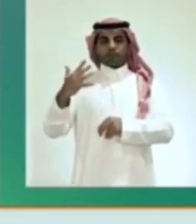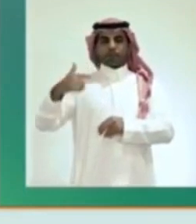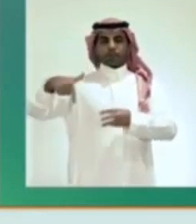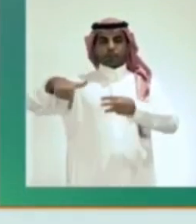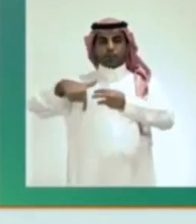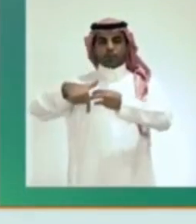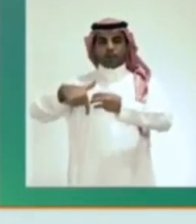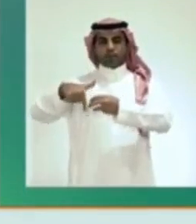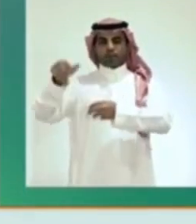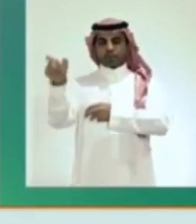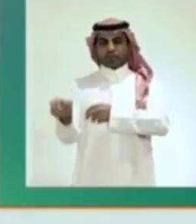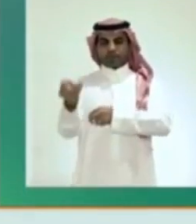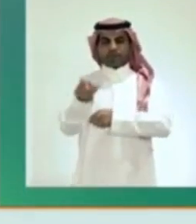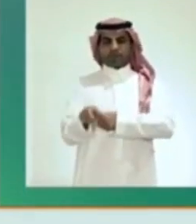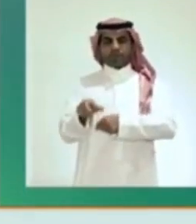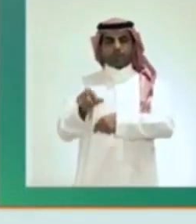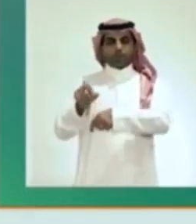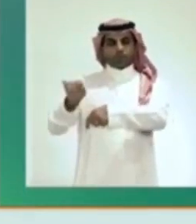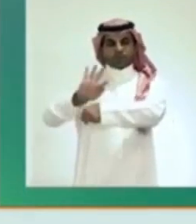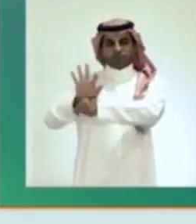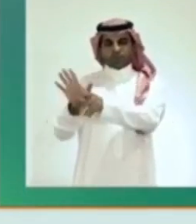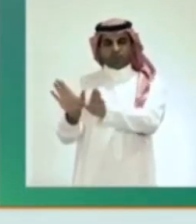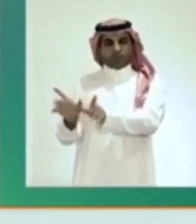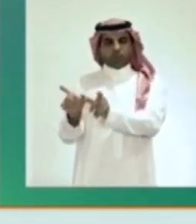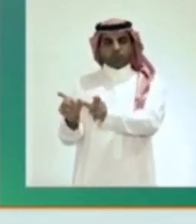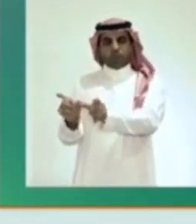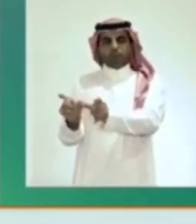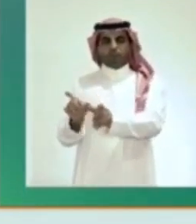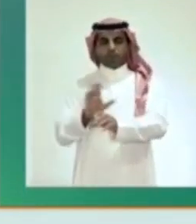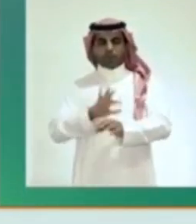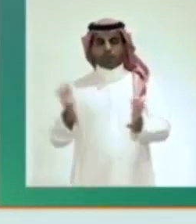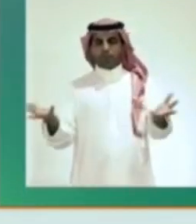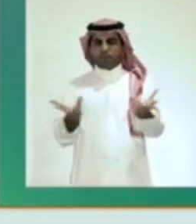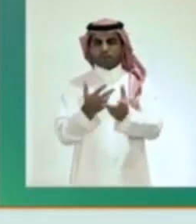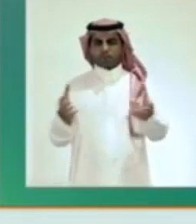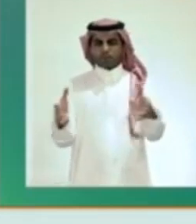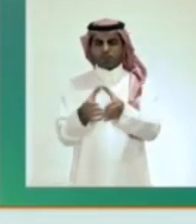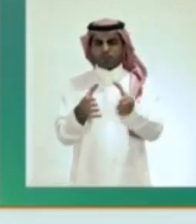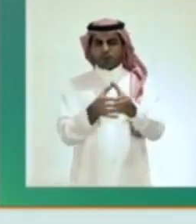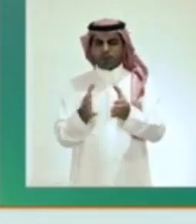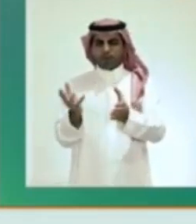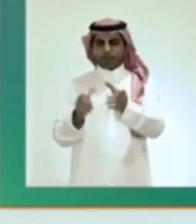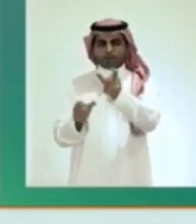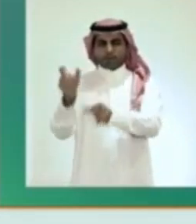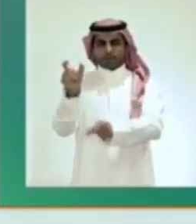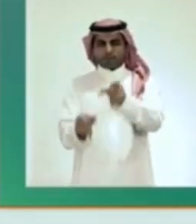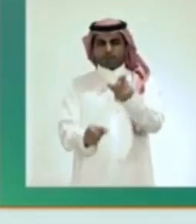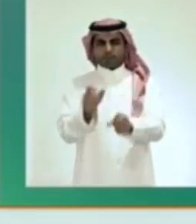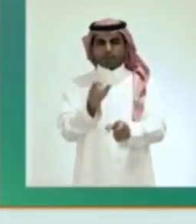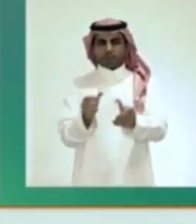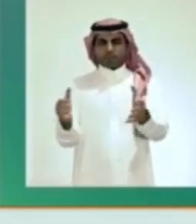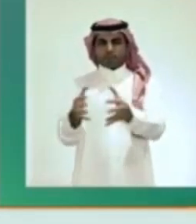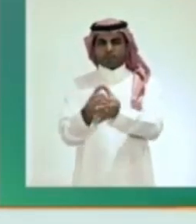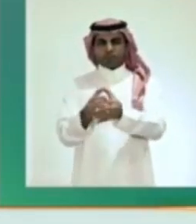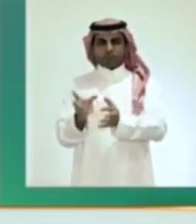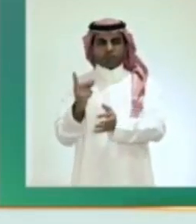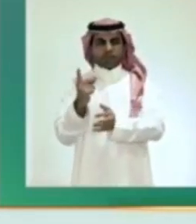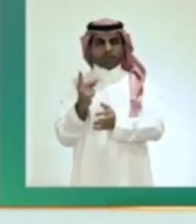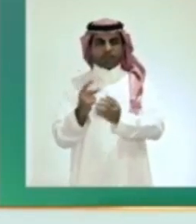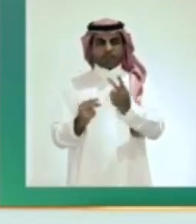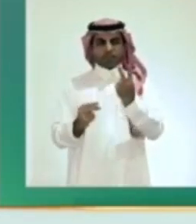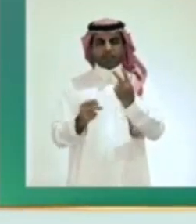1536 حالة، حيث تم تسجيل مجموعة من الحالات التي تعافت، وأيضا هنالك